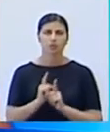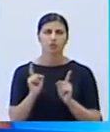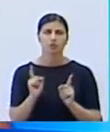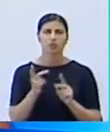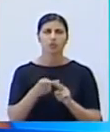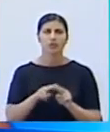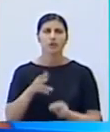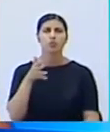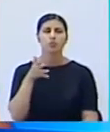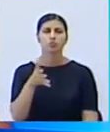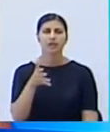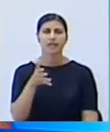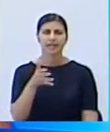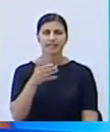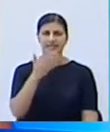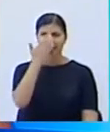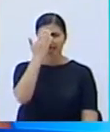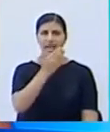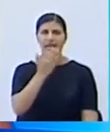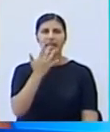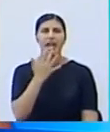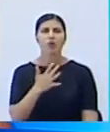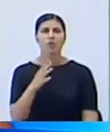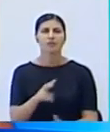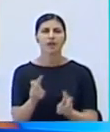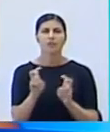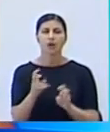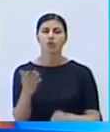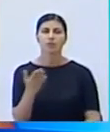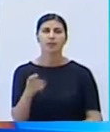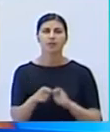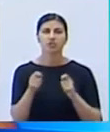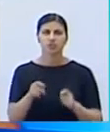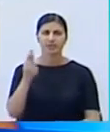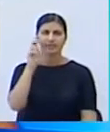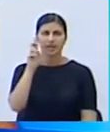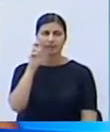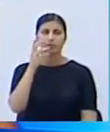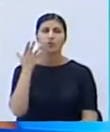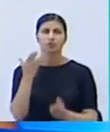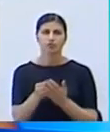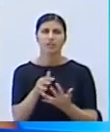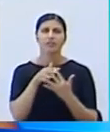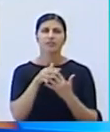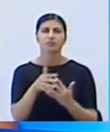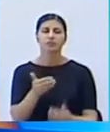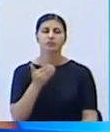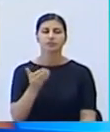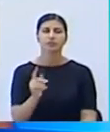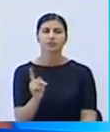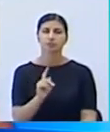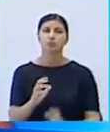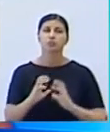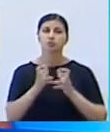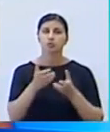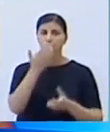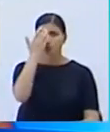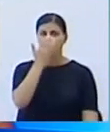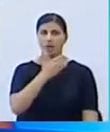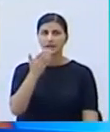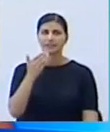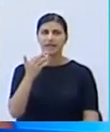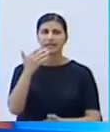იმ 500 ერს და ეროვნებას შორის, რომელმაც შექმნა სახელმწიფო. ჩვენ ვიბრძოდით იმისათვის, რომ სოფლიო ხალხთა